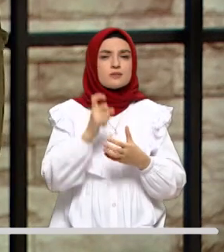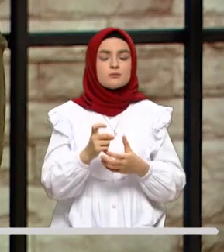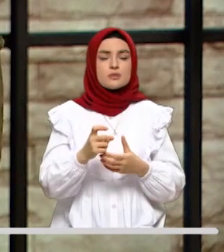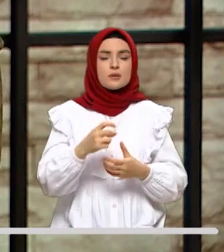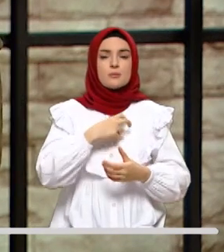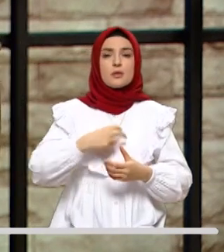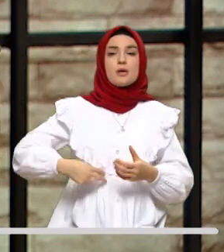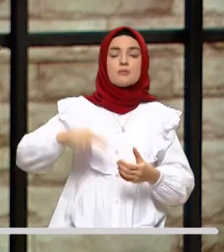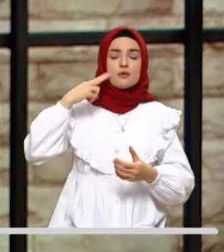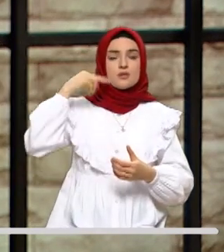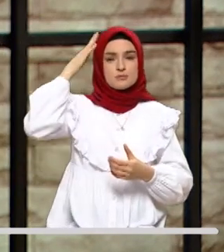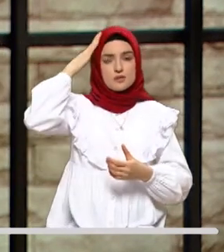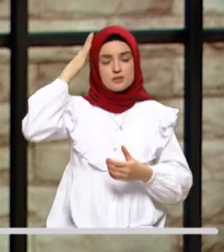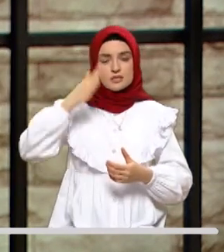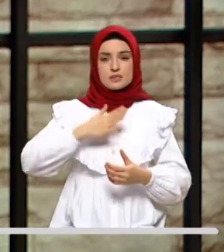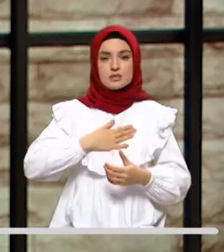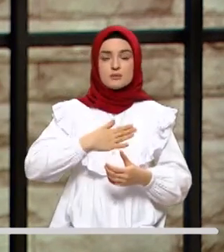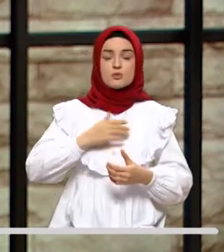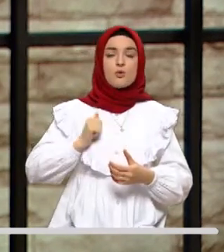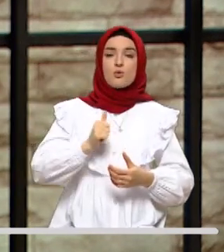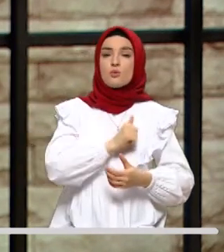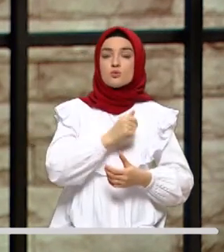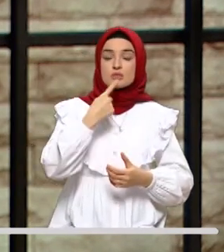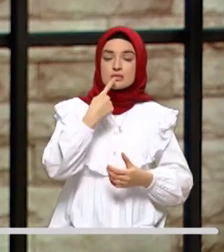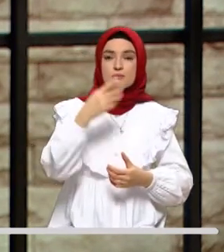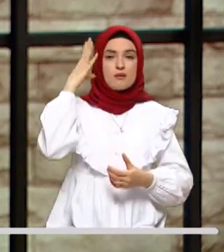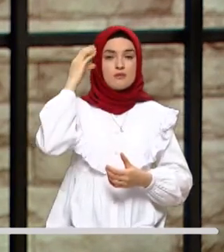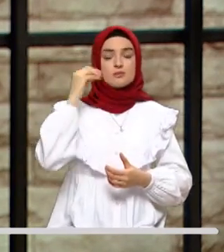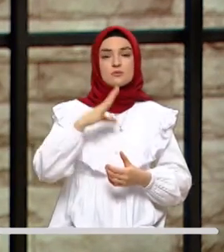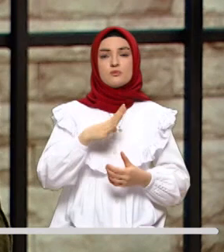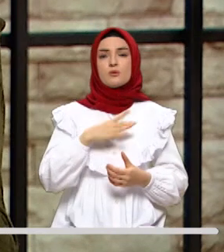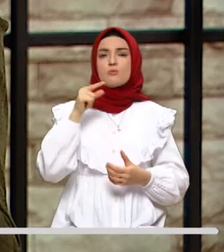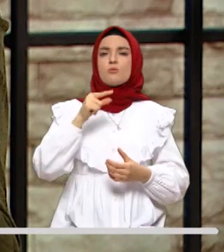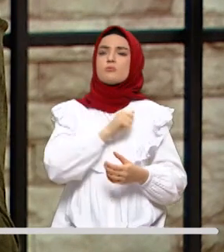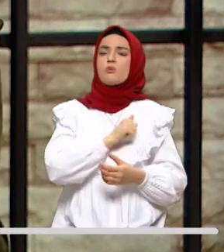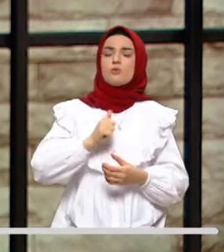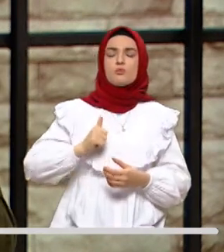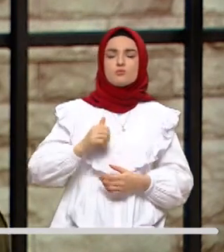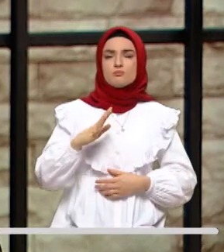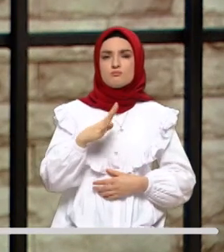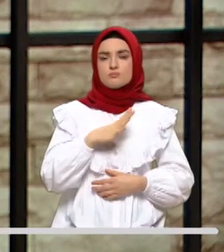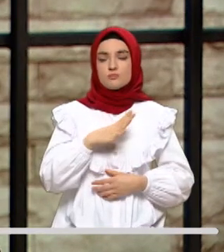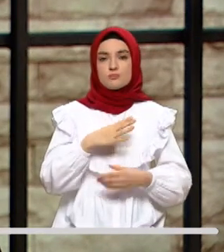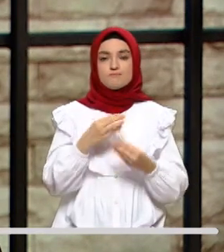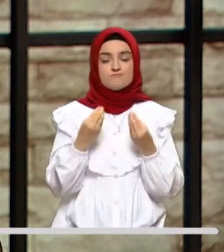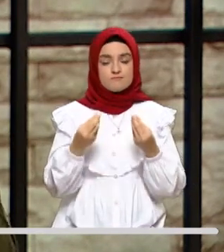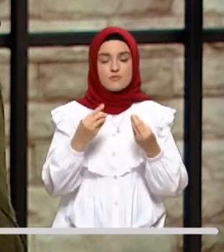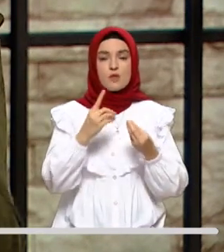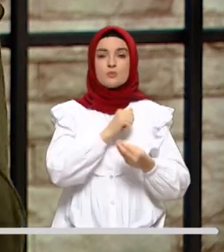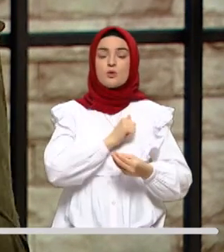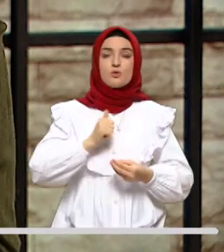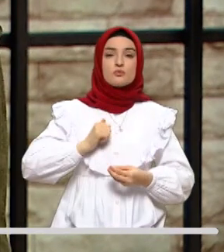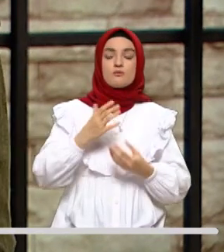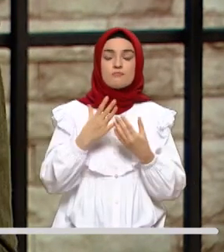Aleyhissalatu vesselam Efendimiz. Muhammed'in ordusu demek. Böyle bir ordu. Muzaffer bir ordu.